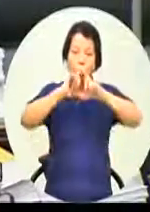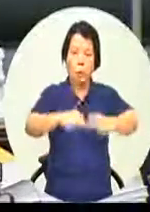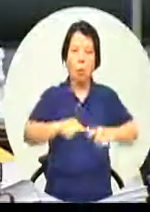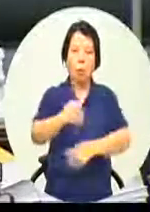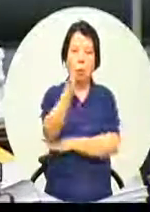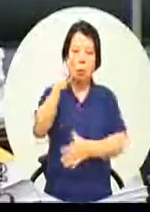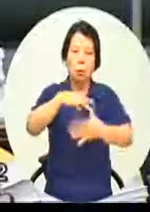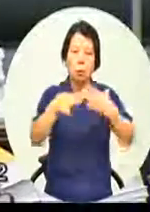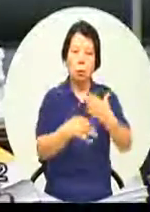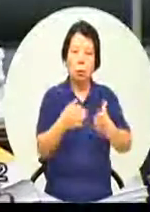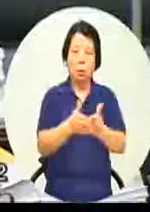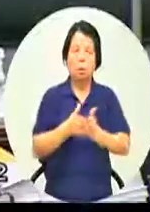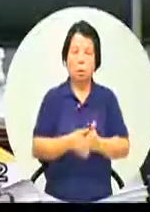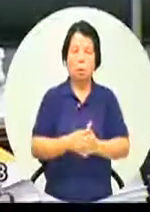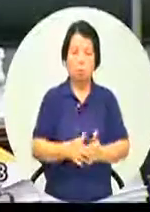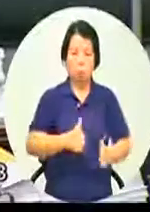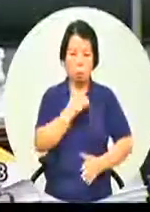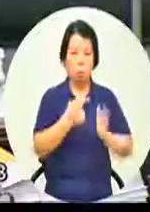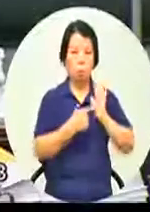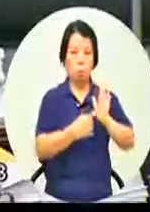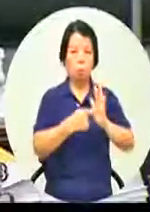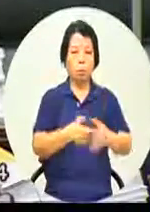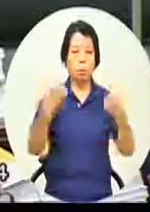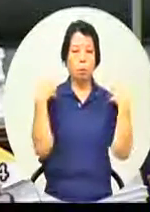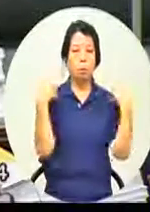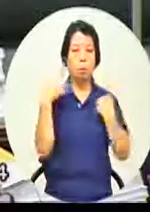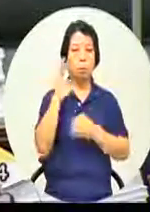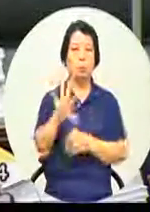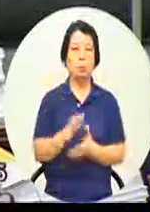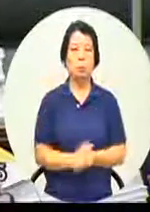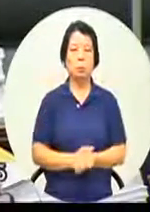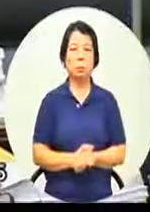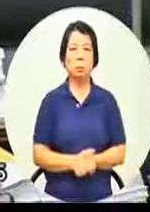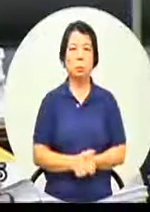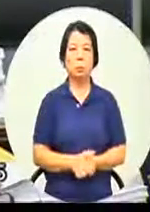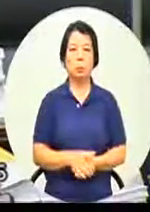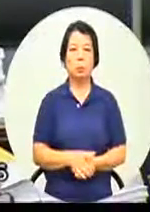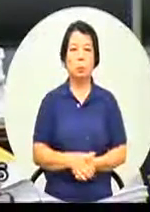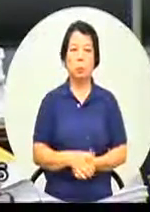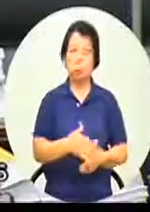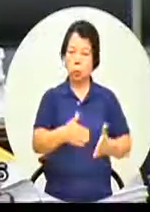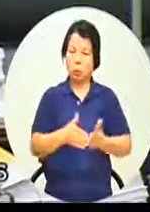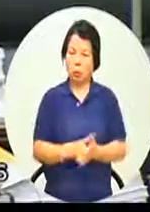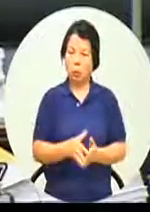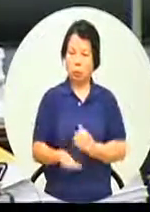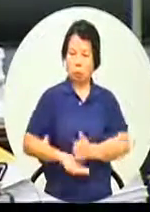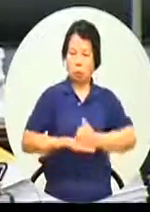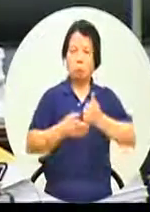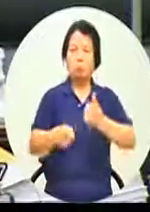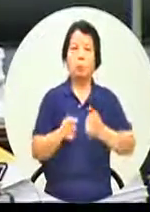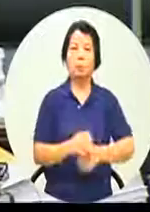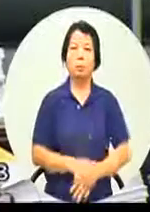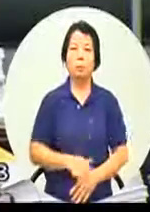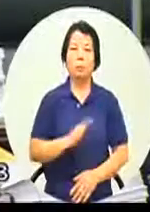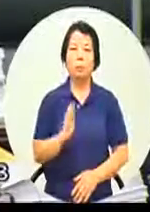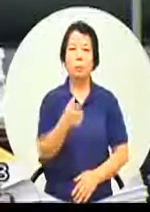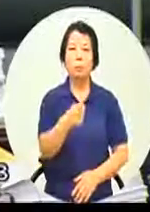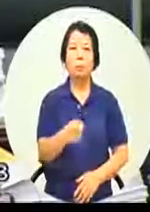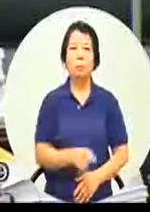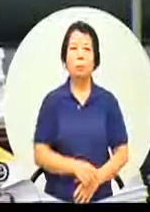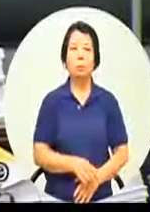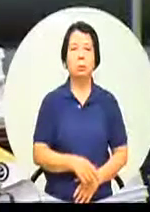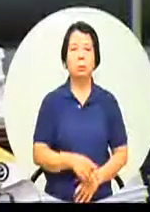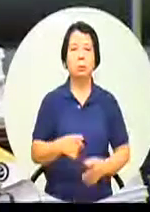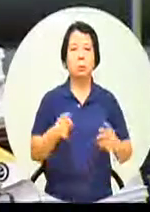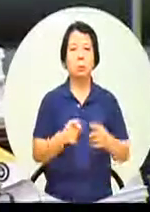很有诚意的表现，而且是很负责任的表现，这要值得百般的肯定。但是因为他们没有受过人际关